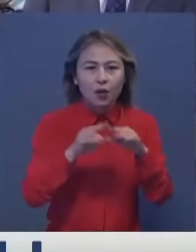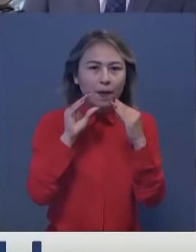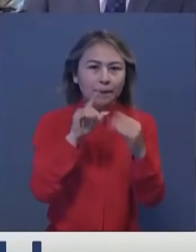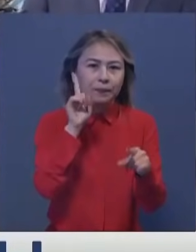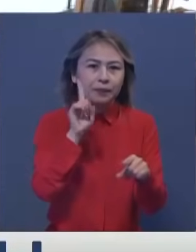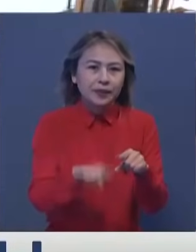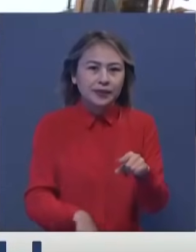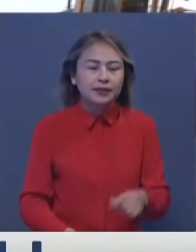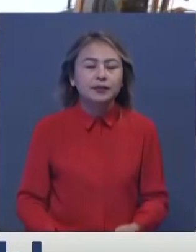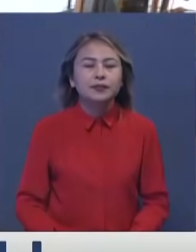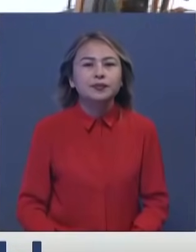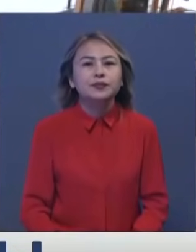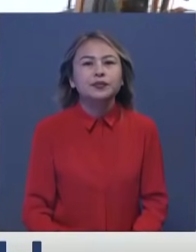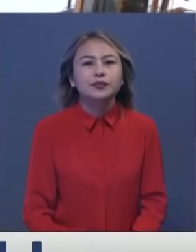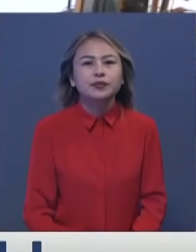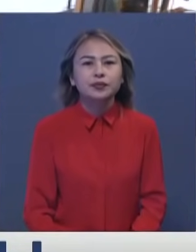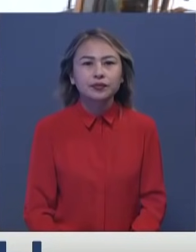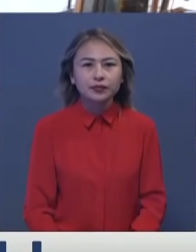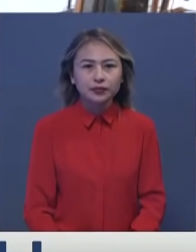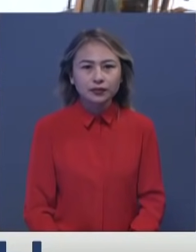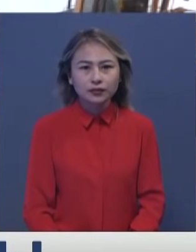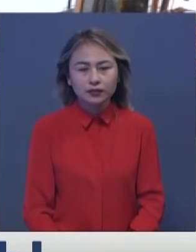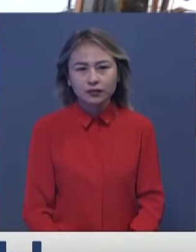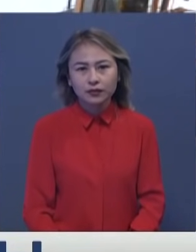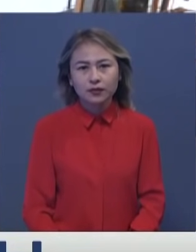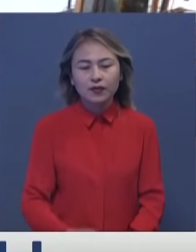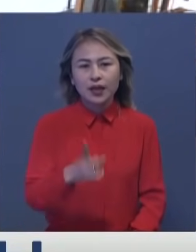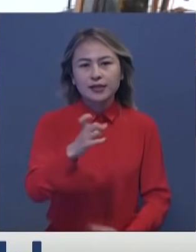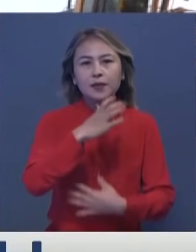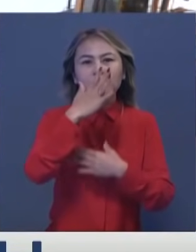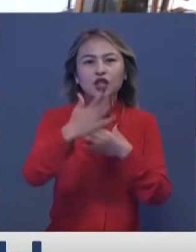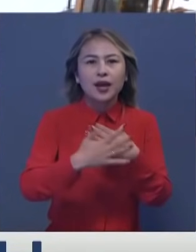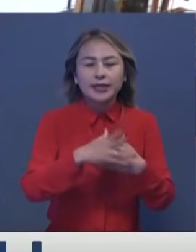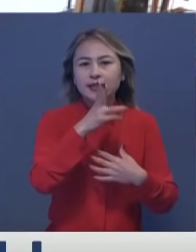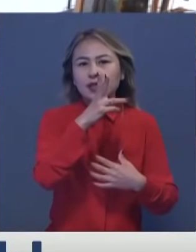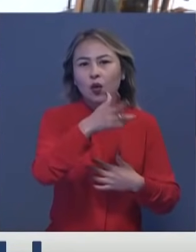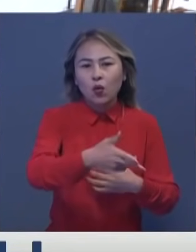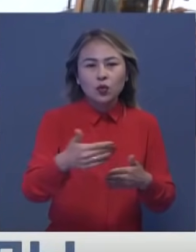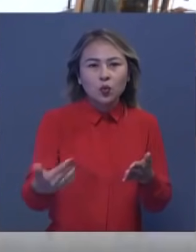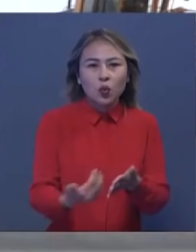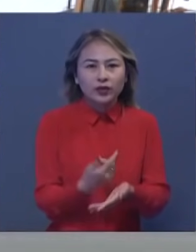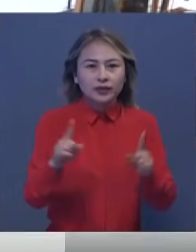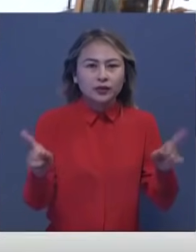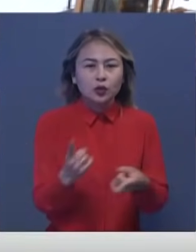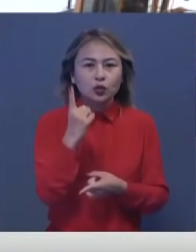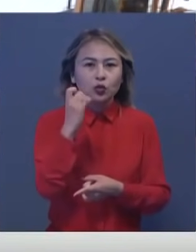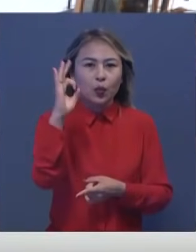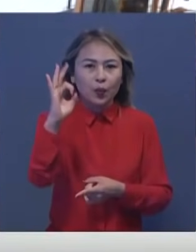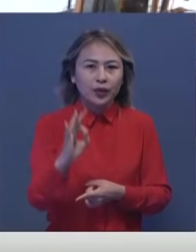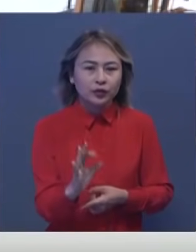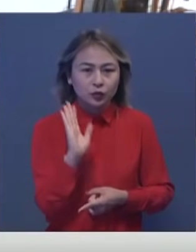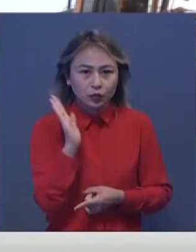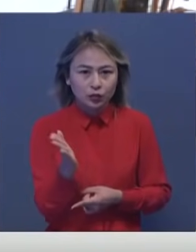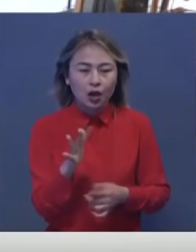жететін болған. За ближайшие 3 года мы должны 100%. Біз алдағы 3 жылда аудан жолдарын жаңартуды 100%-ке жеткіземіз.